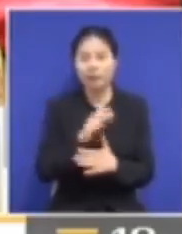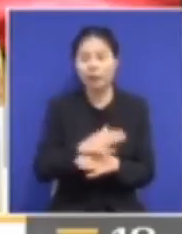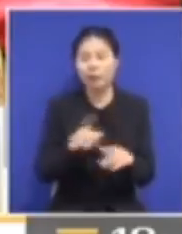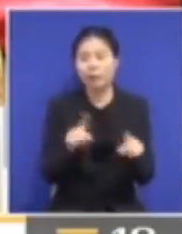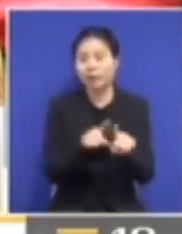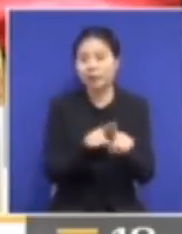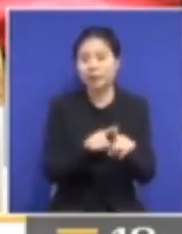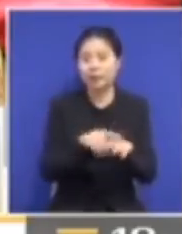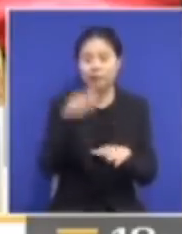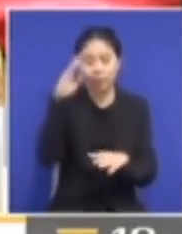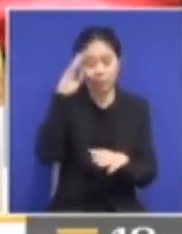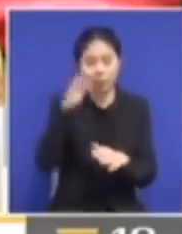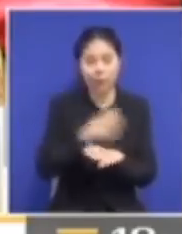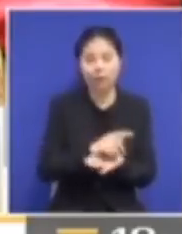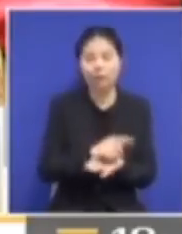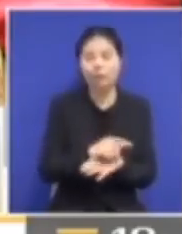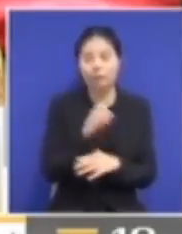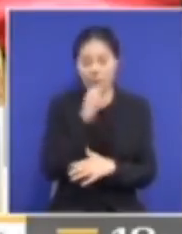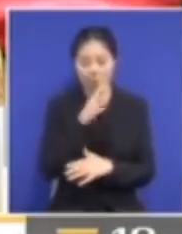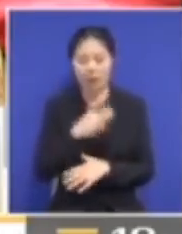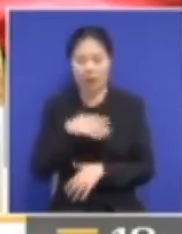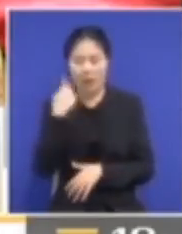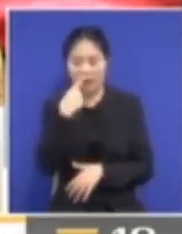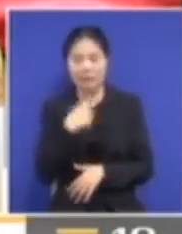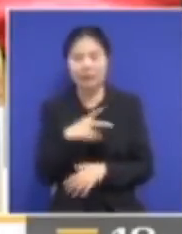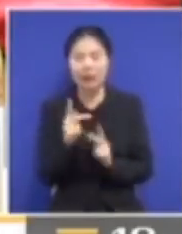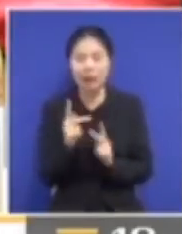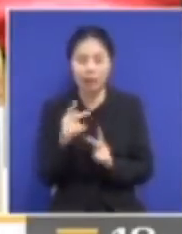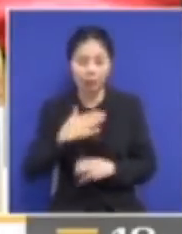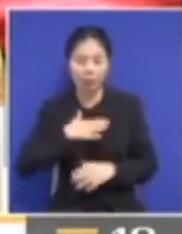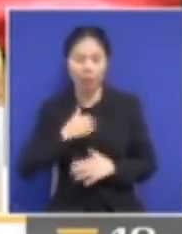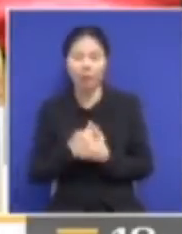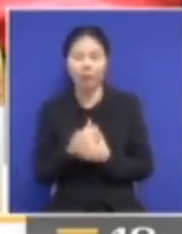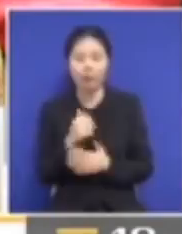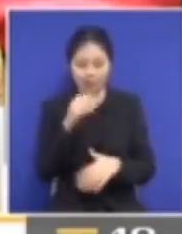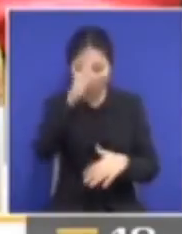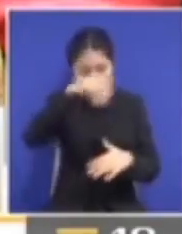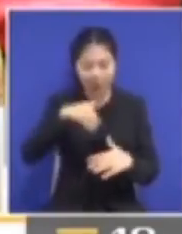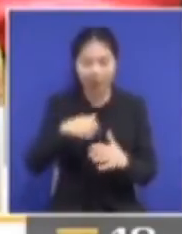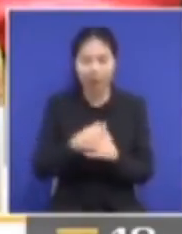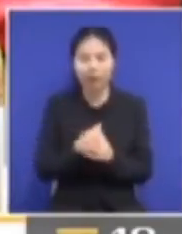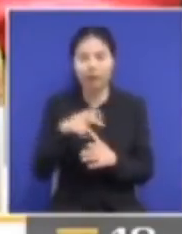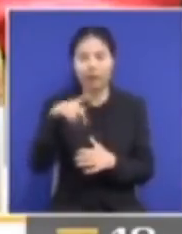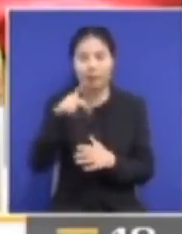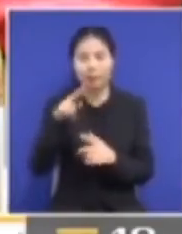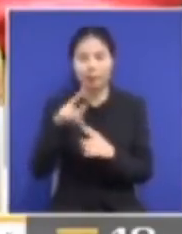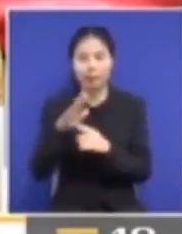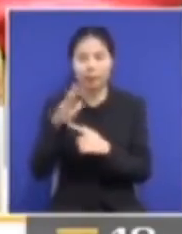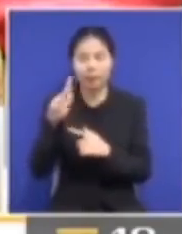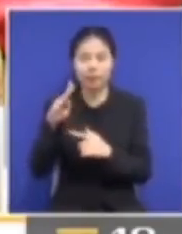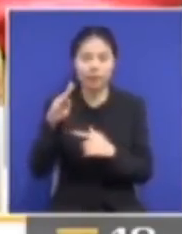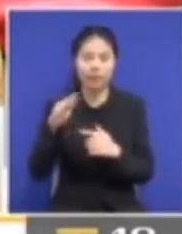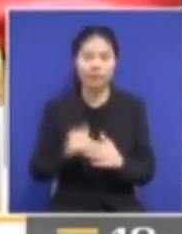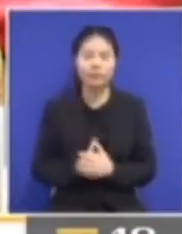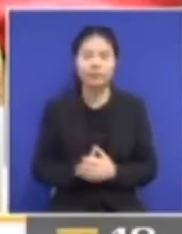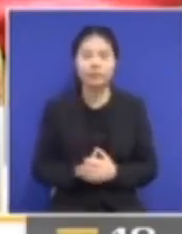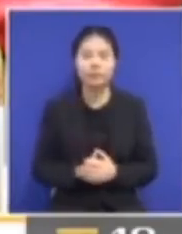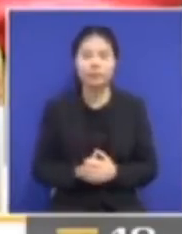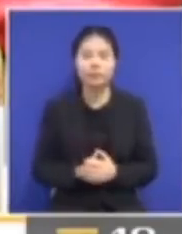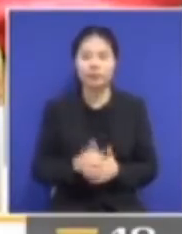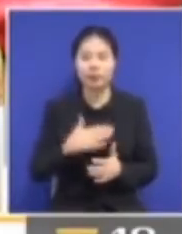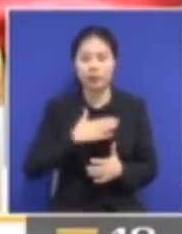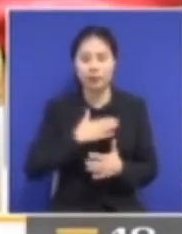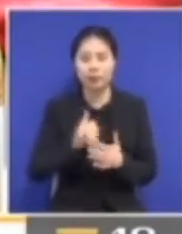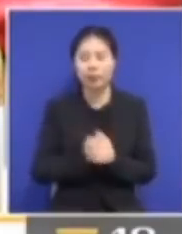นะถ้าถามว่าเออแล้วทหารมาเยี่ยมบ้านท่านไหมผมบอกมาผมก็ยิงให้นั่นนะครับเพราะผม